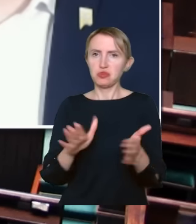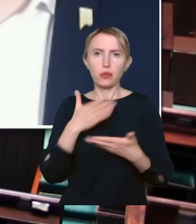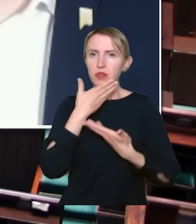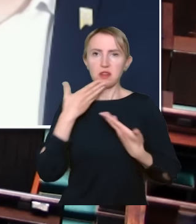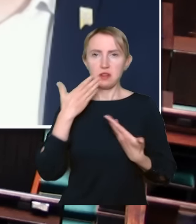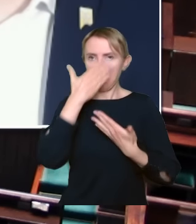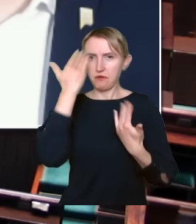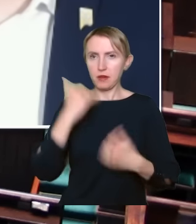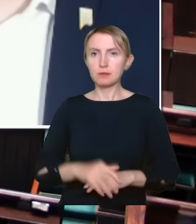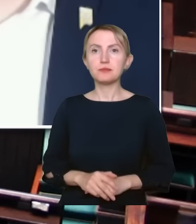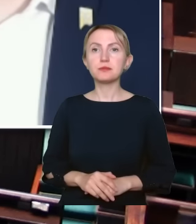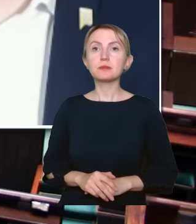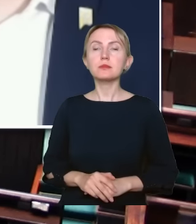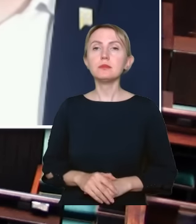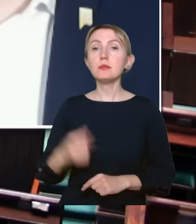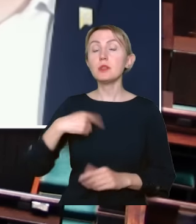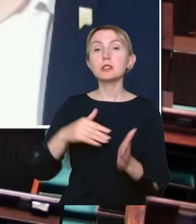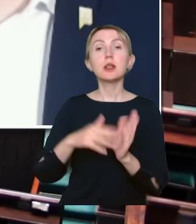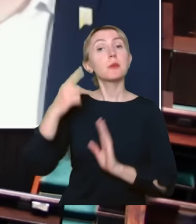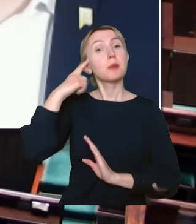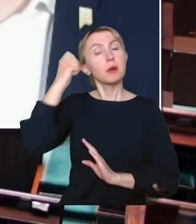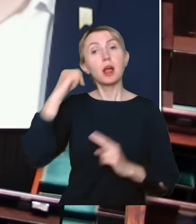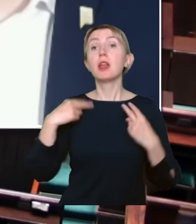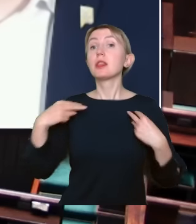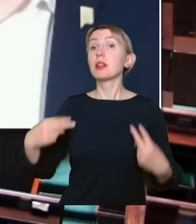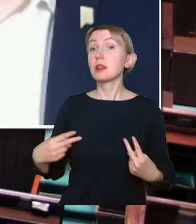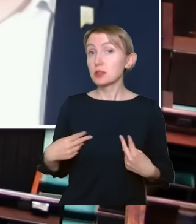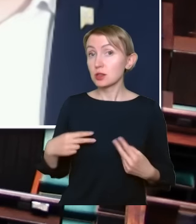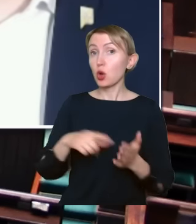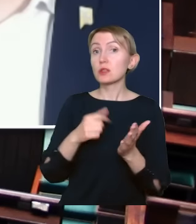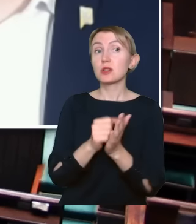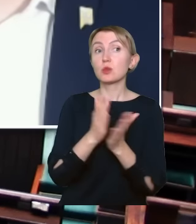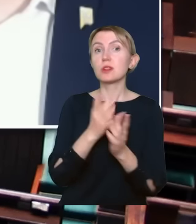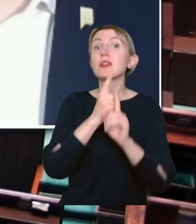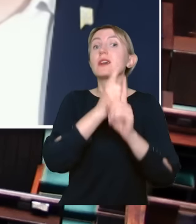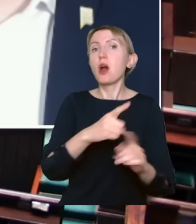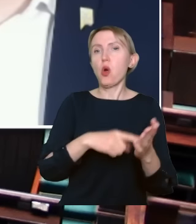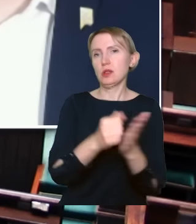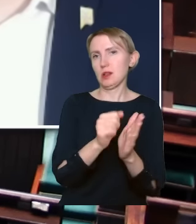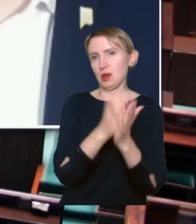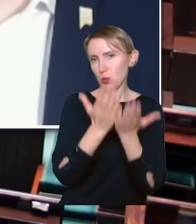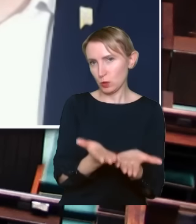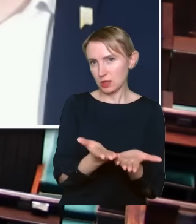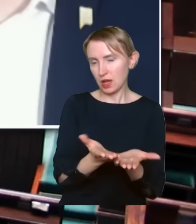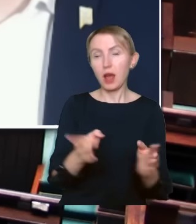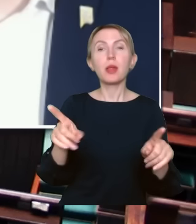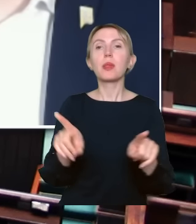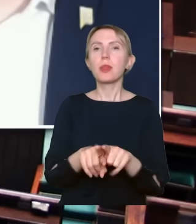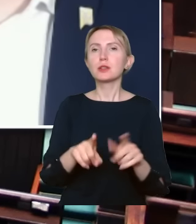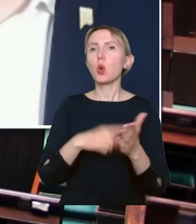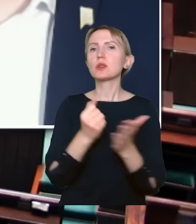tym, że Trybunał Konstytucyjny jest ciałem konstytucyjnym i także konstytucja chroni